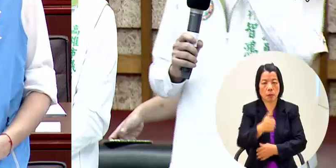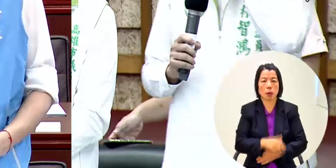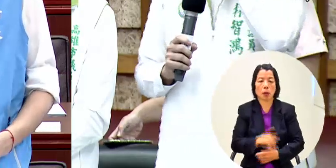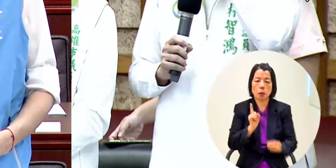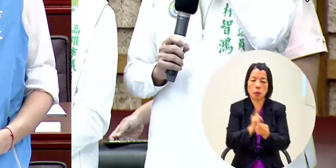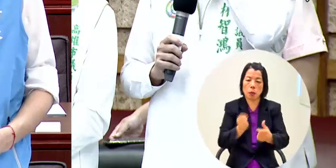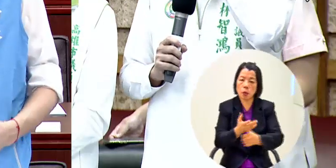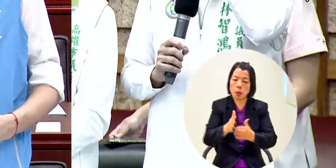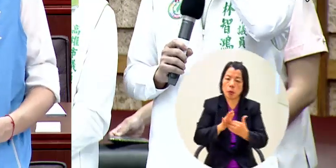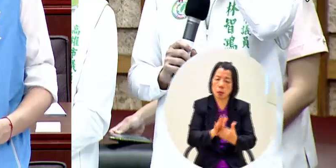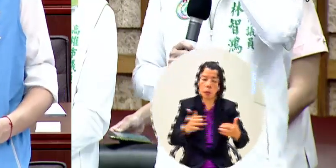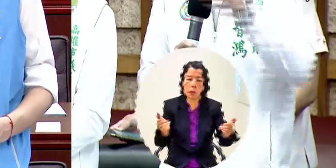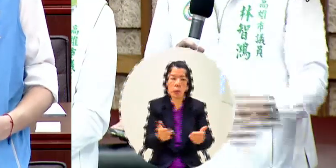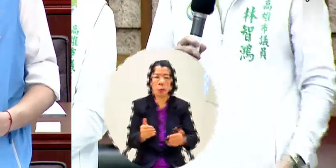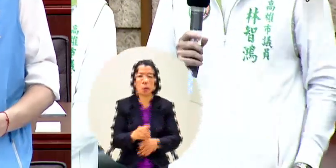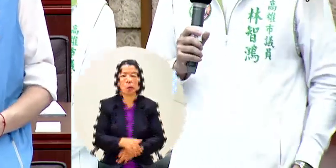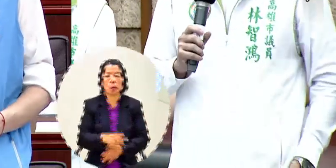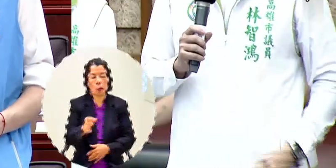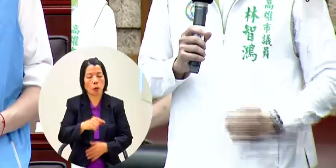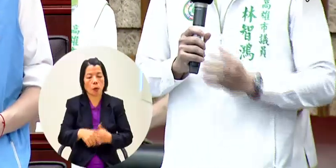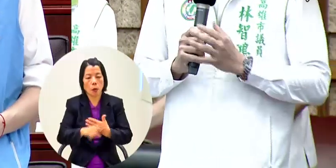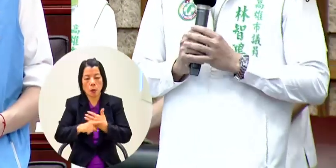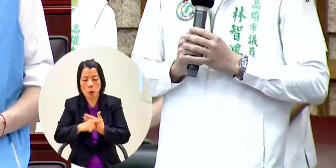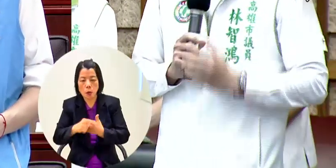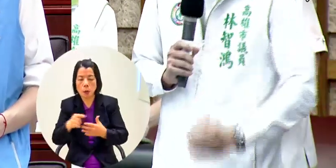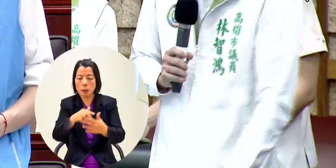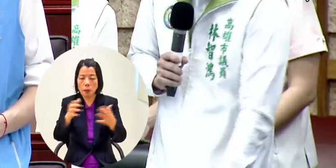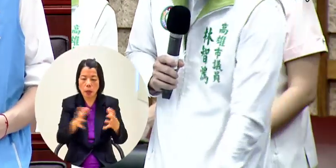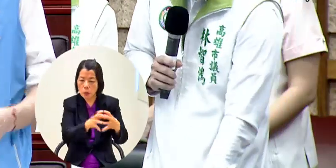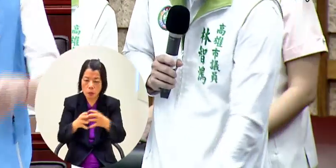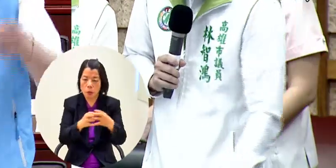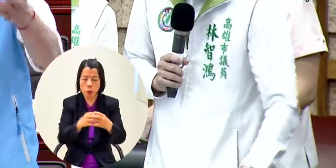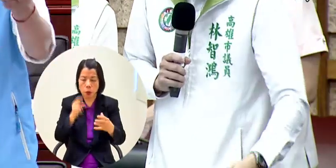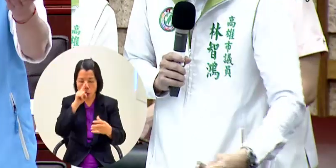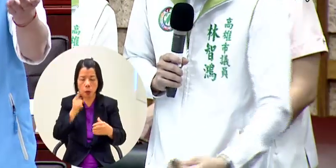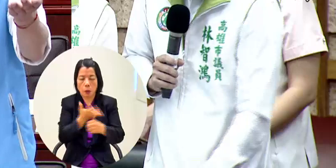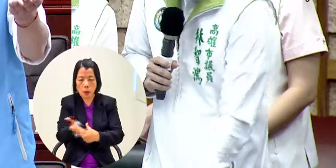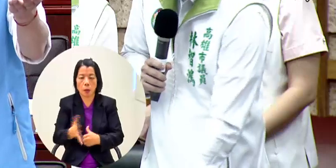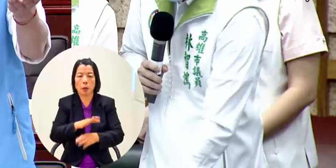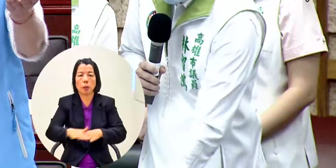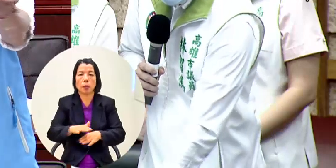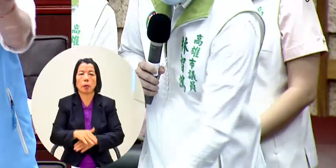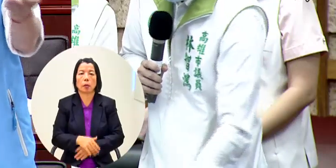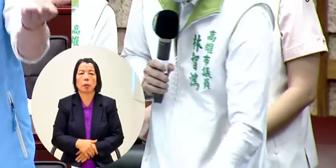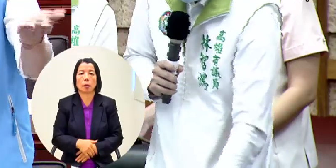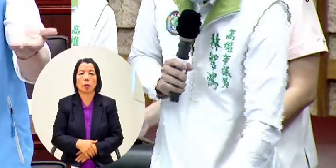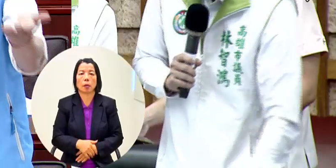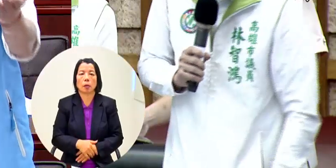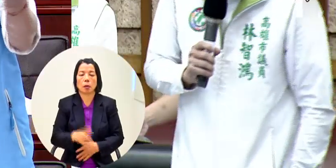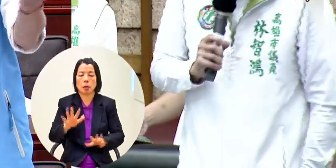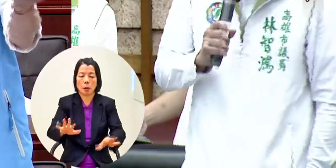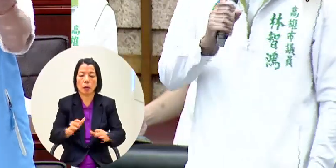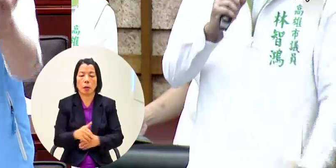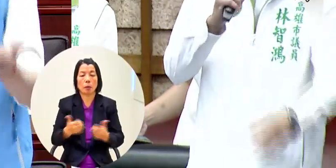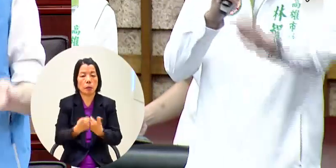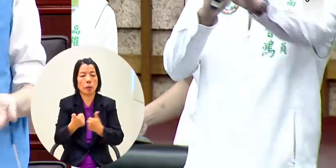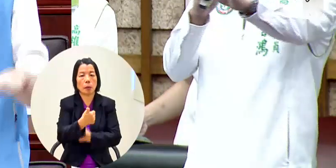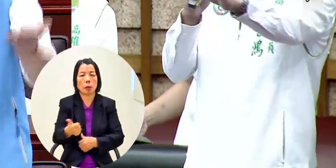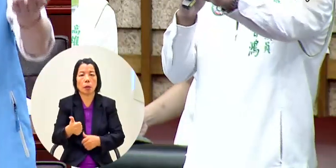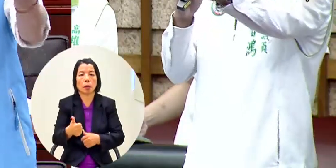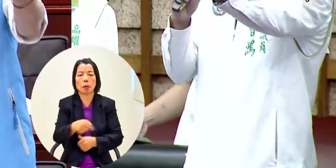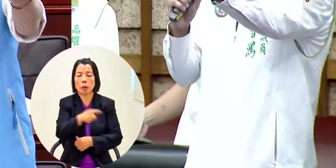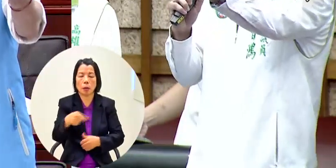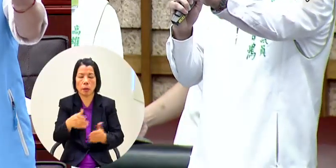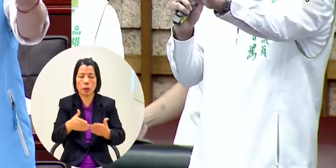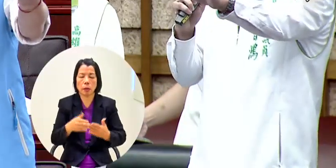题。我们非常怕群聚感染，就像各位自己 二十几位民进党议员自己左看 右看。不是，